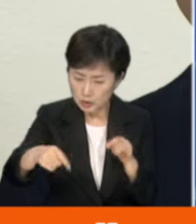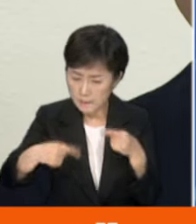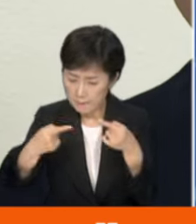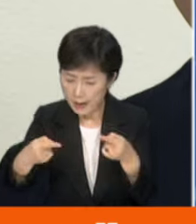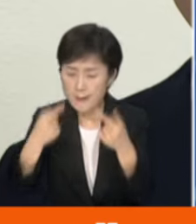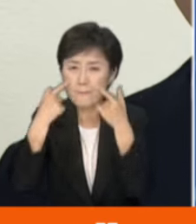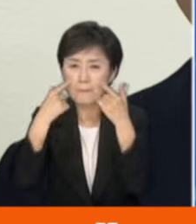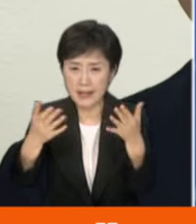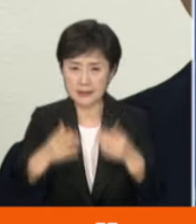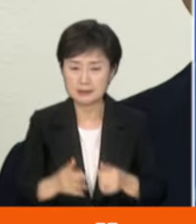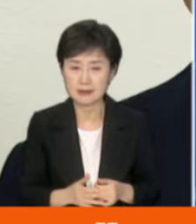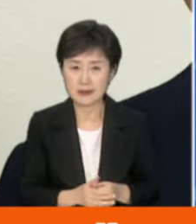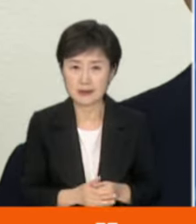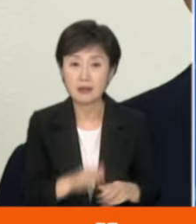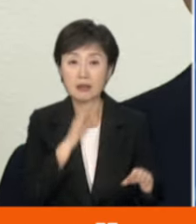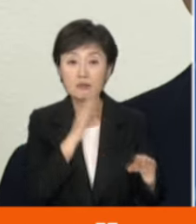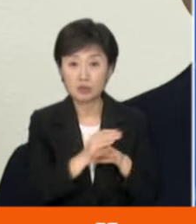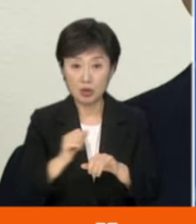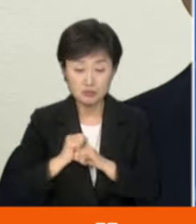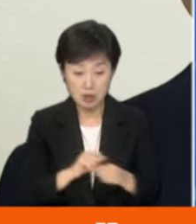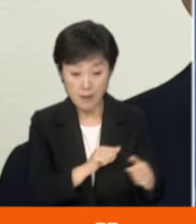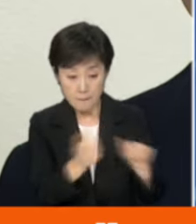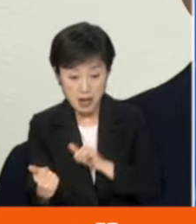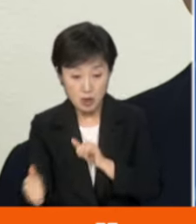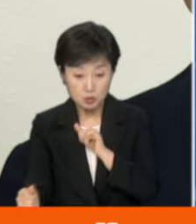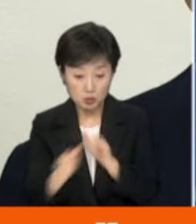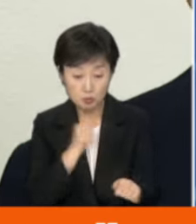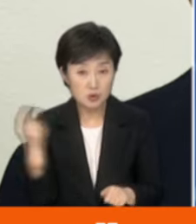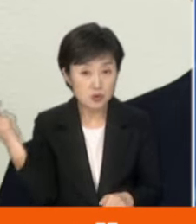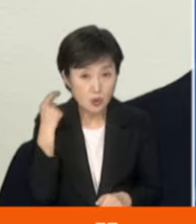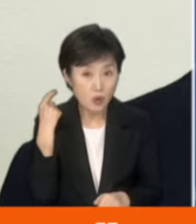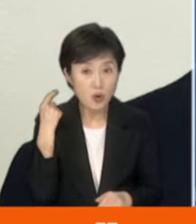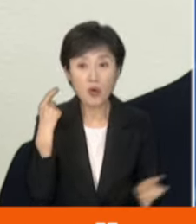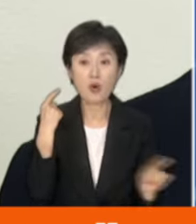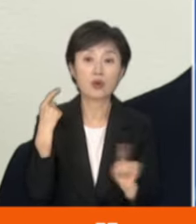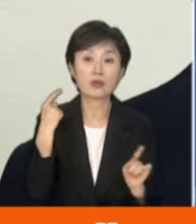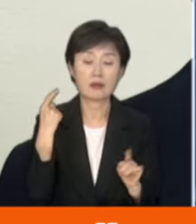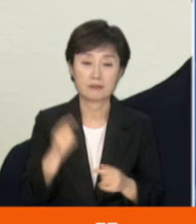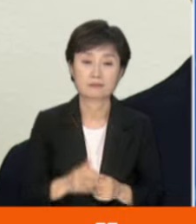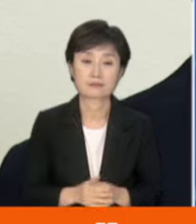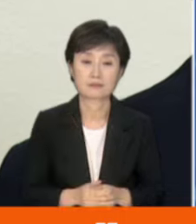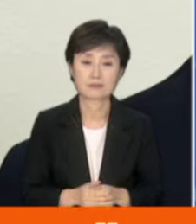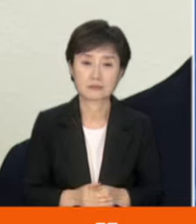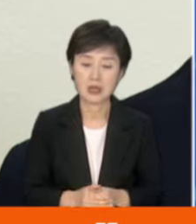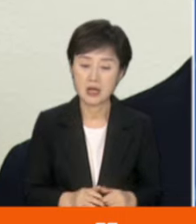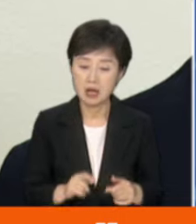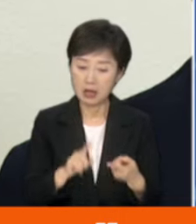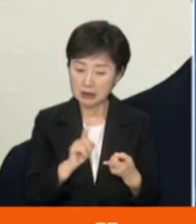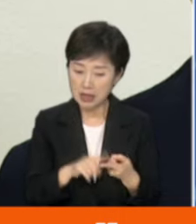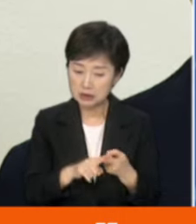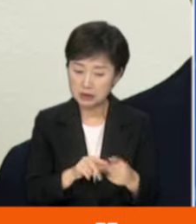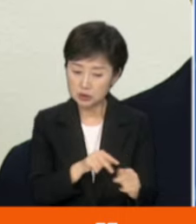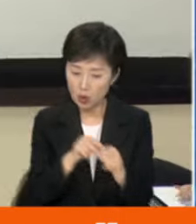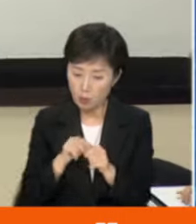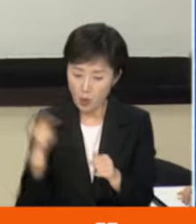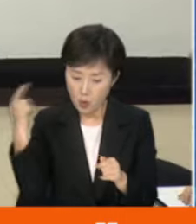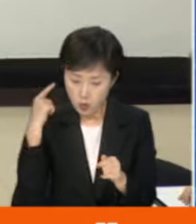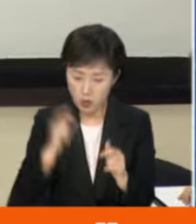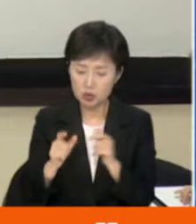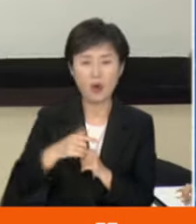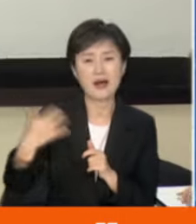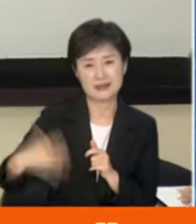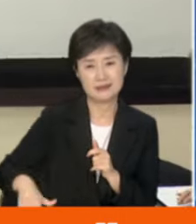사실이라고 밝혔습니다. 북한군 전사자가 나왔다는 일부 외신 보도에 대해선 그와 관련해 뒷받침할 만한 정보는